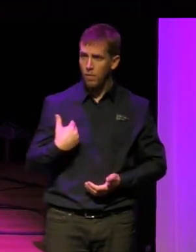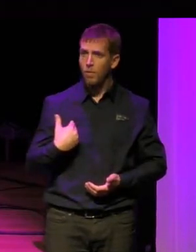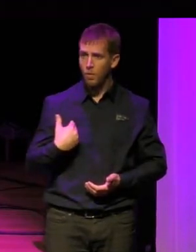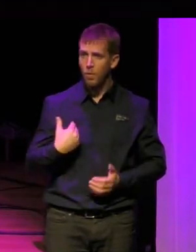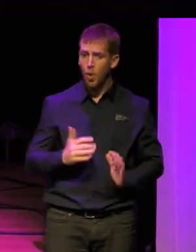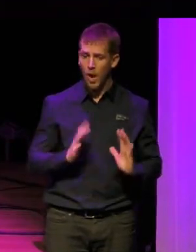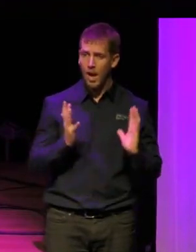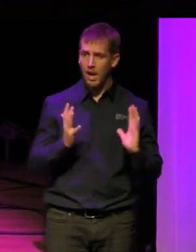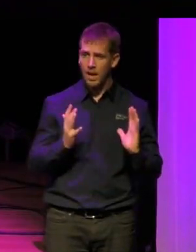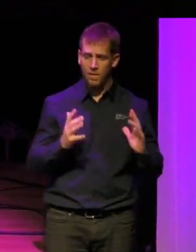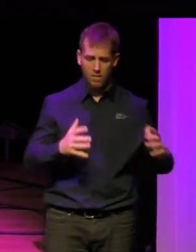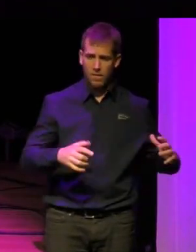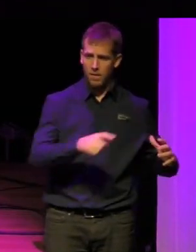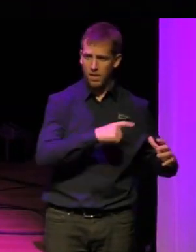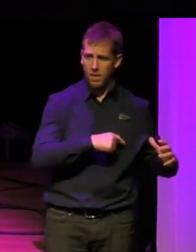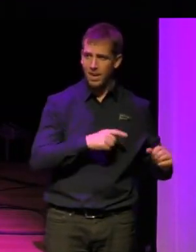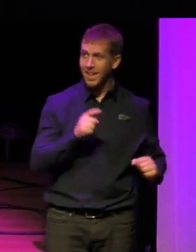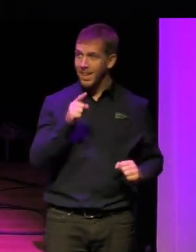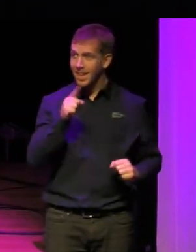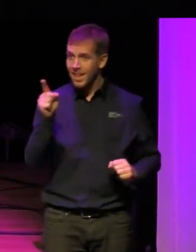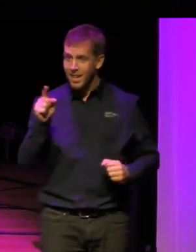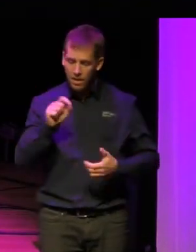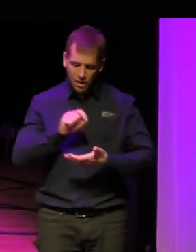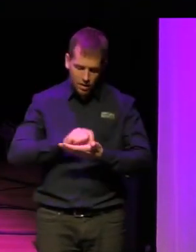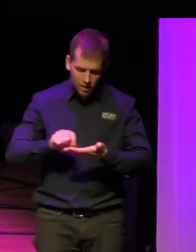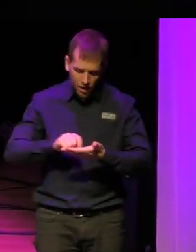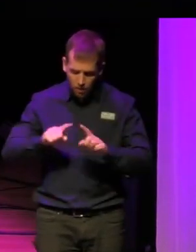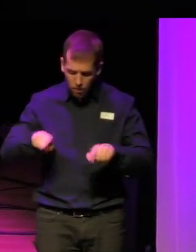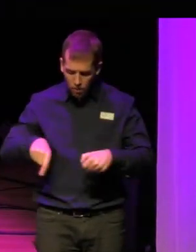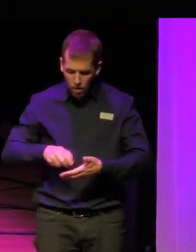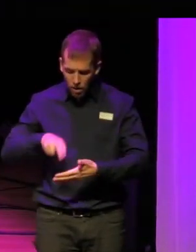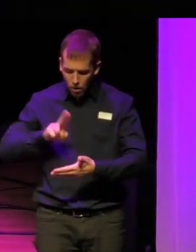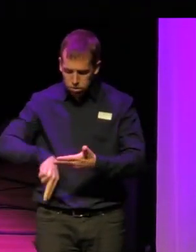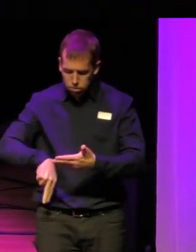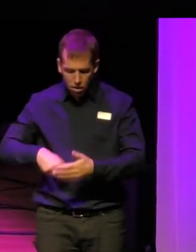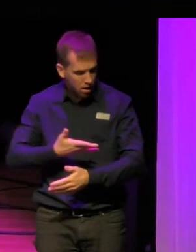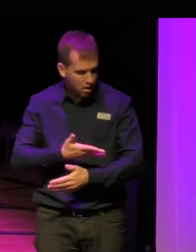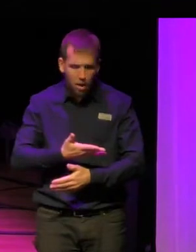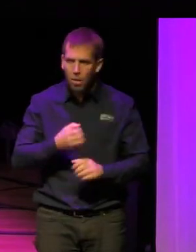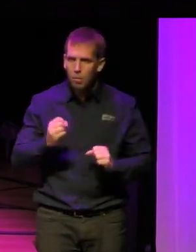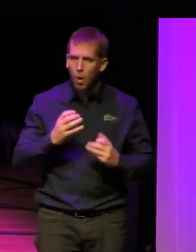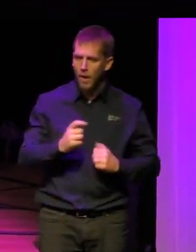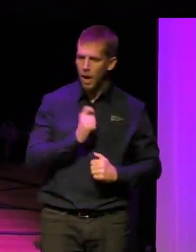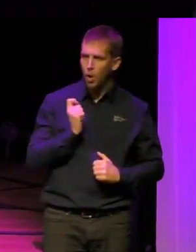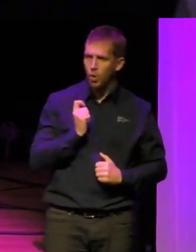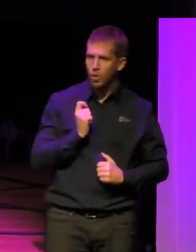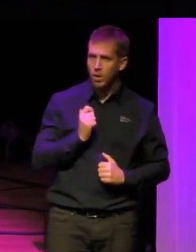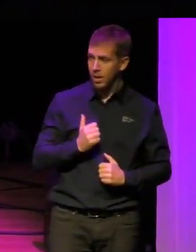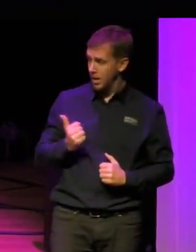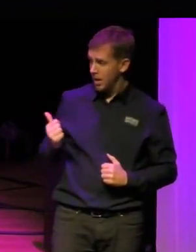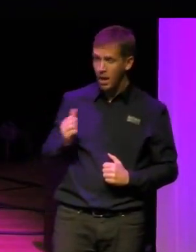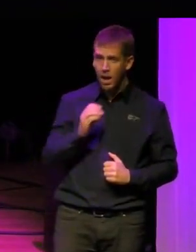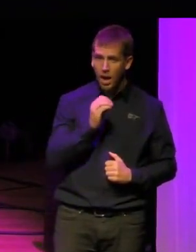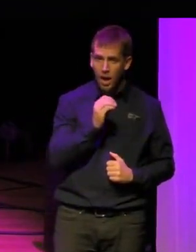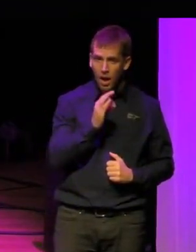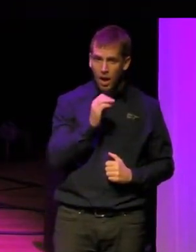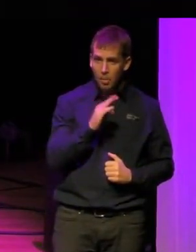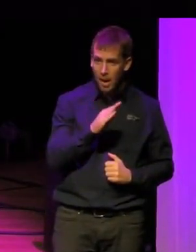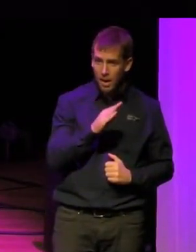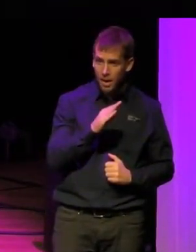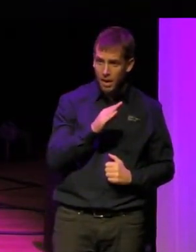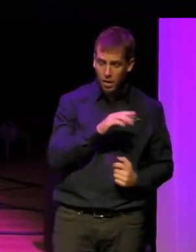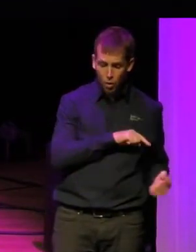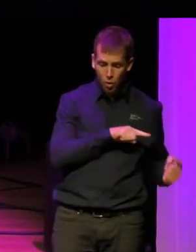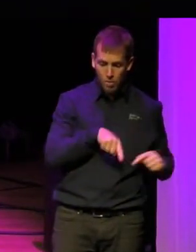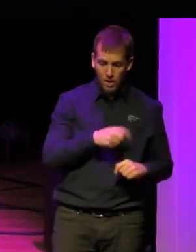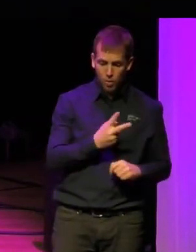liv som ni sätter och skriver under det. Ahmad, som har kommit till Sverige 2015, har